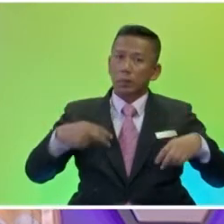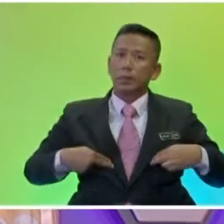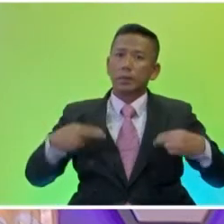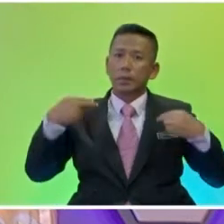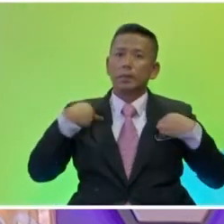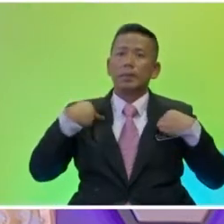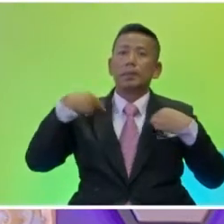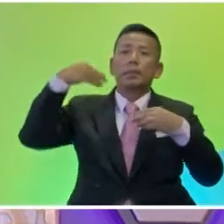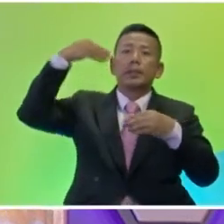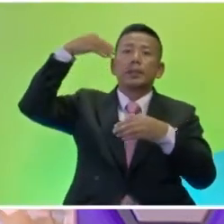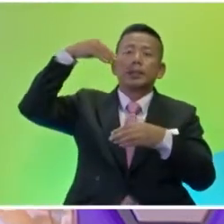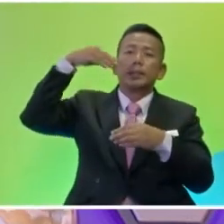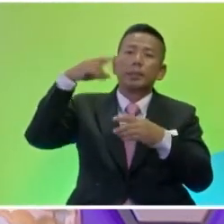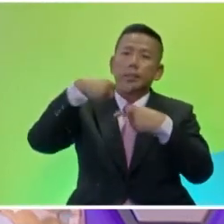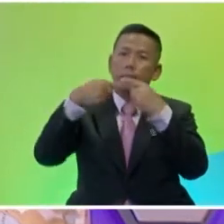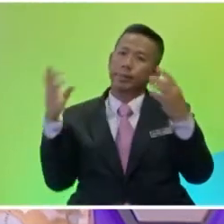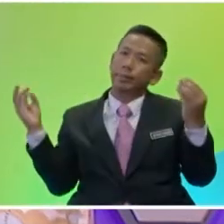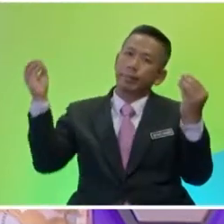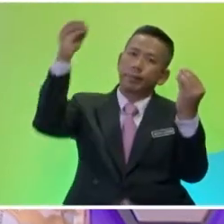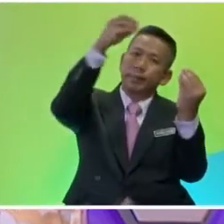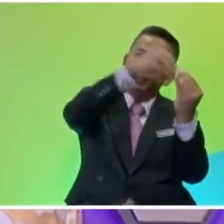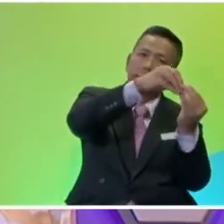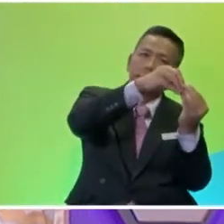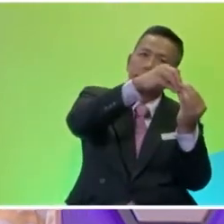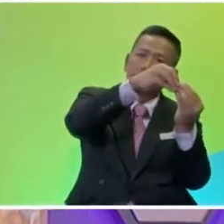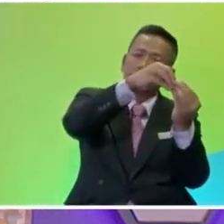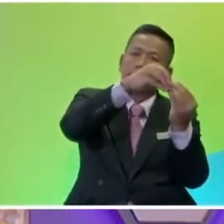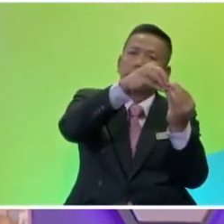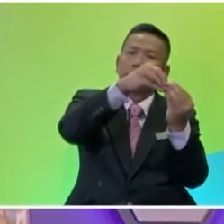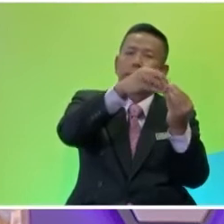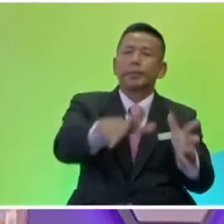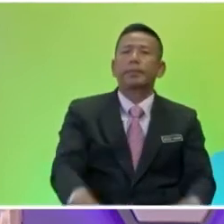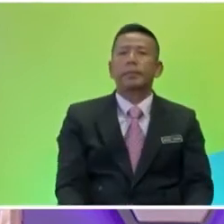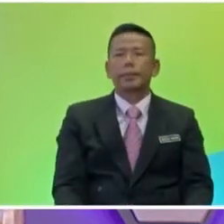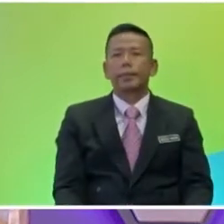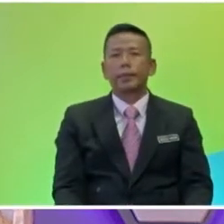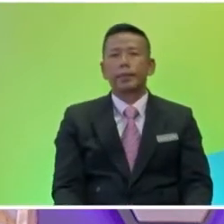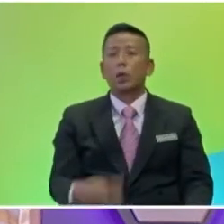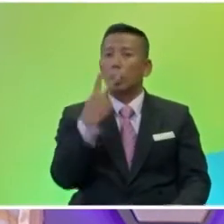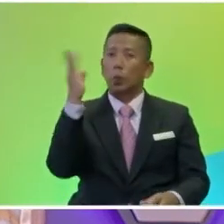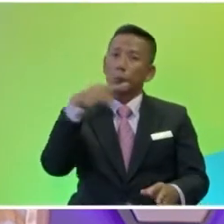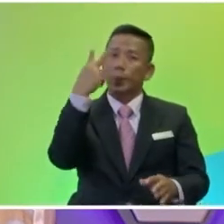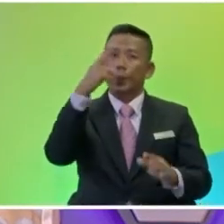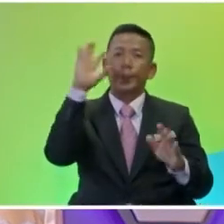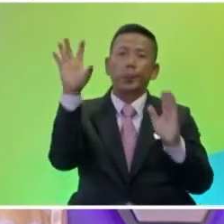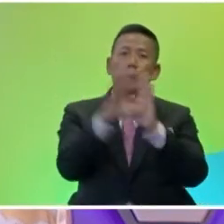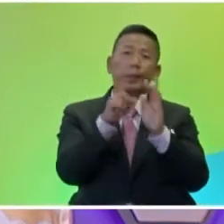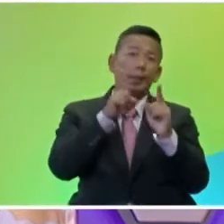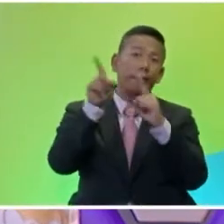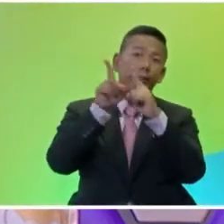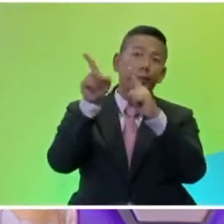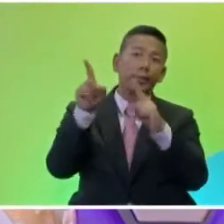apabila ia menjangkiti perumahannya Mari kita lihat gambar inilah